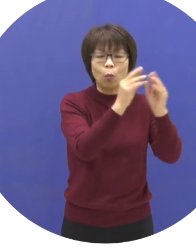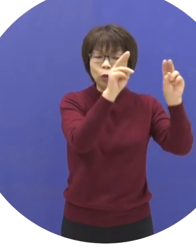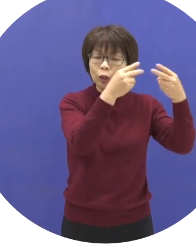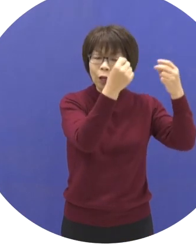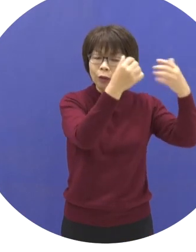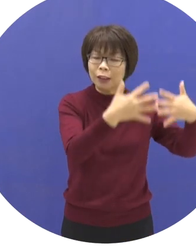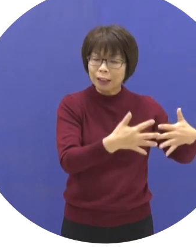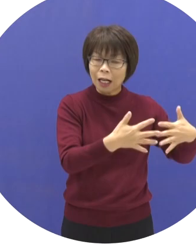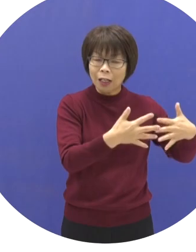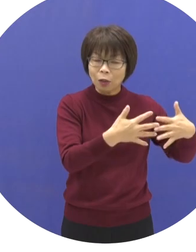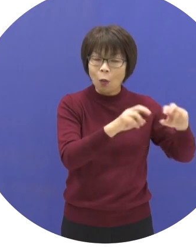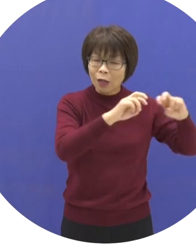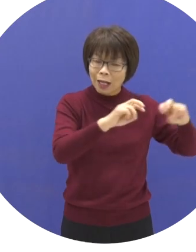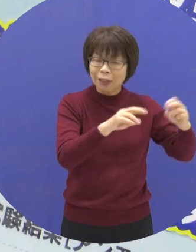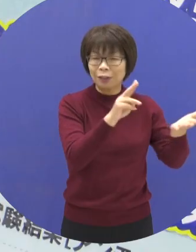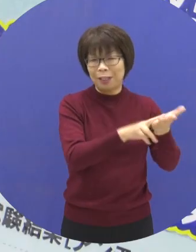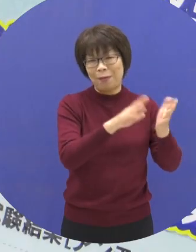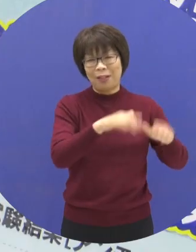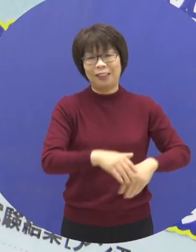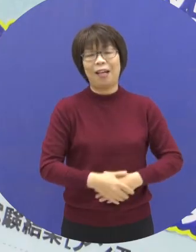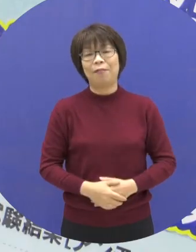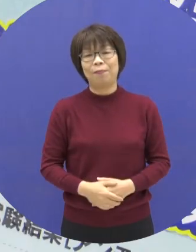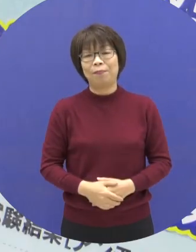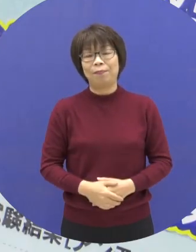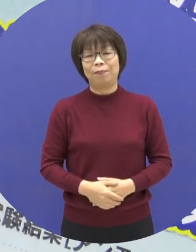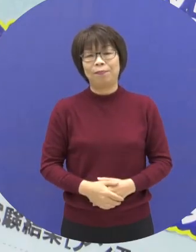にも挑戦することにしました